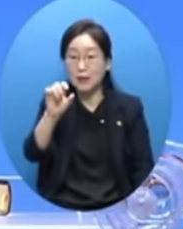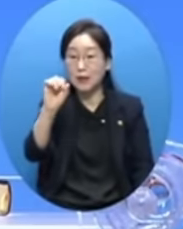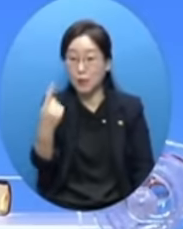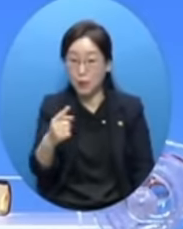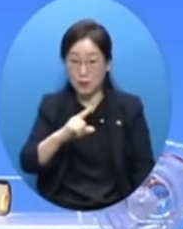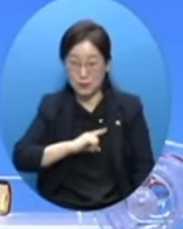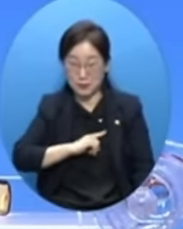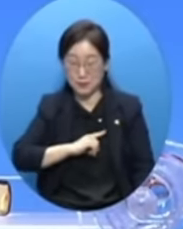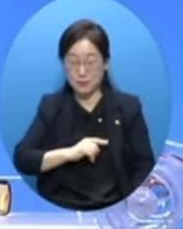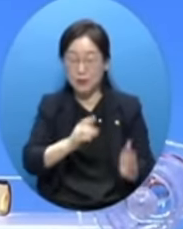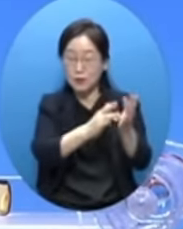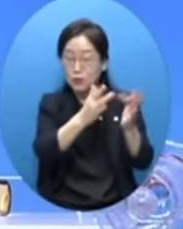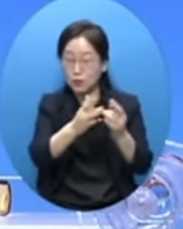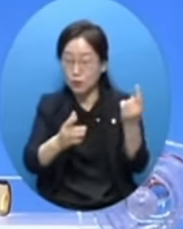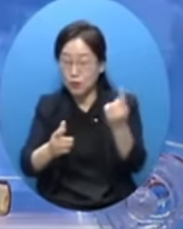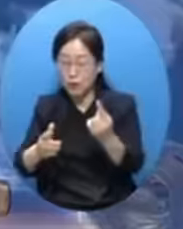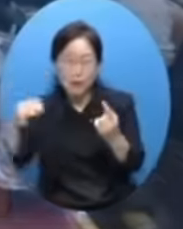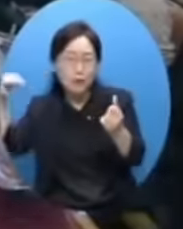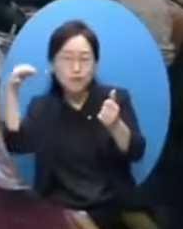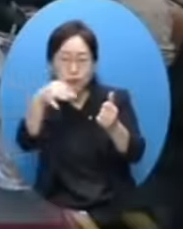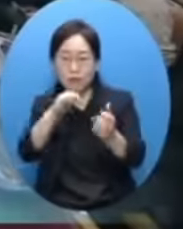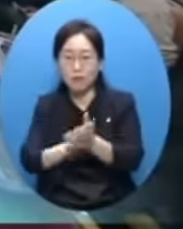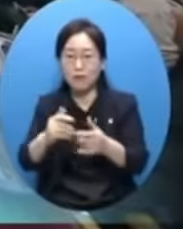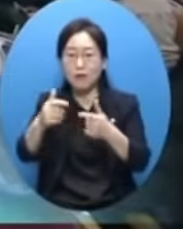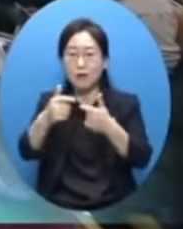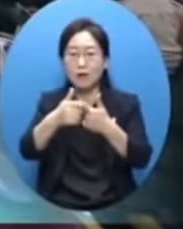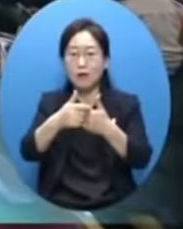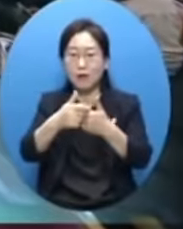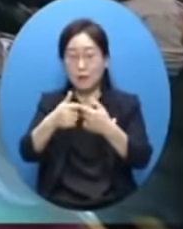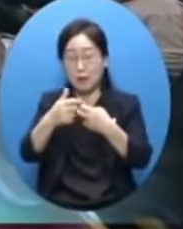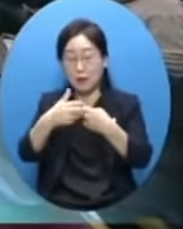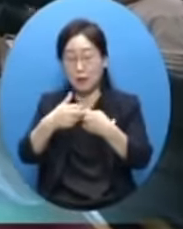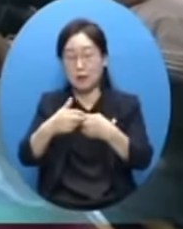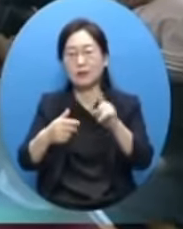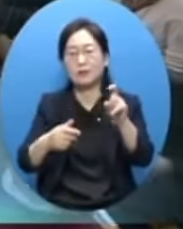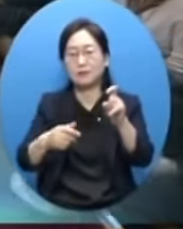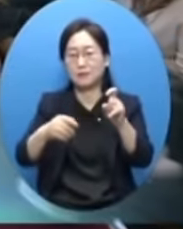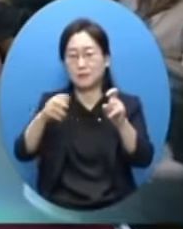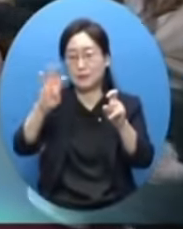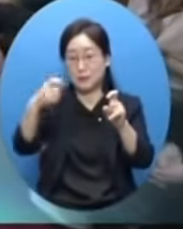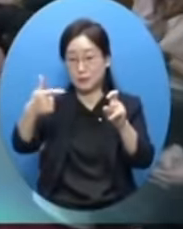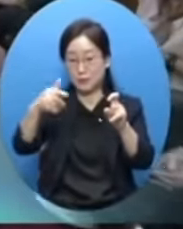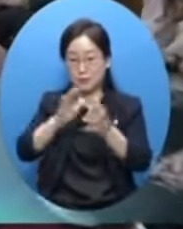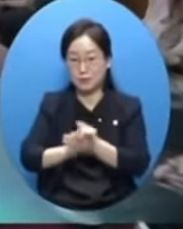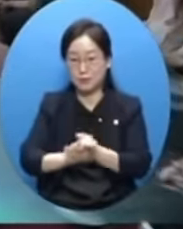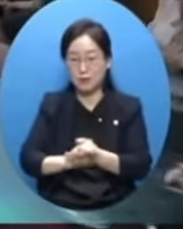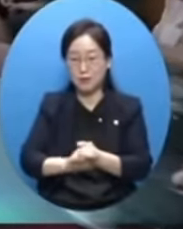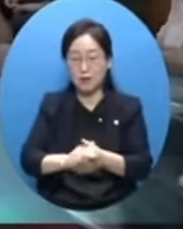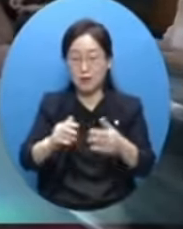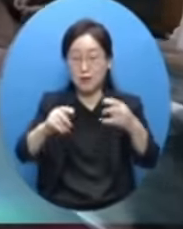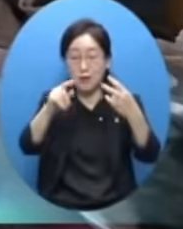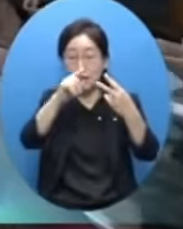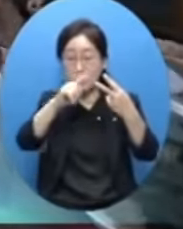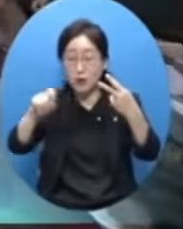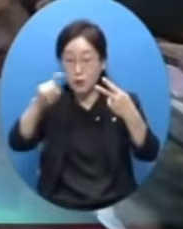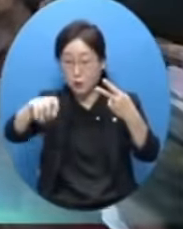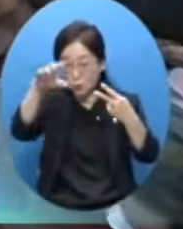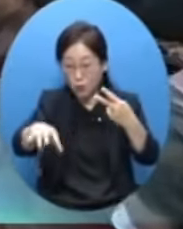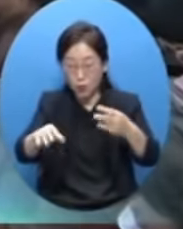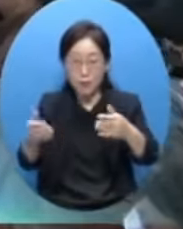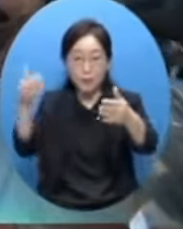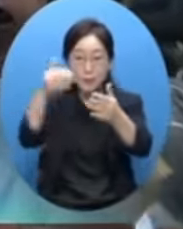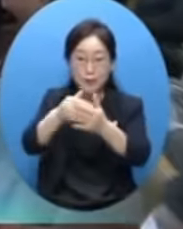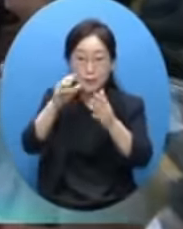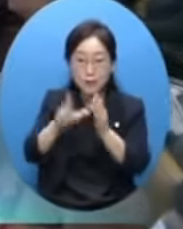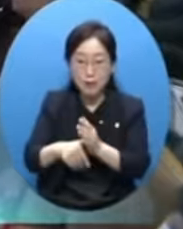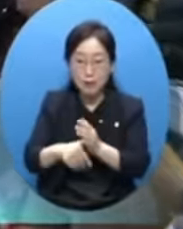소리를 듣고 부르짖었습니다. 마가복음 10장 46절 47절입니다. 그들이 여리고에 이르렀더니 예수께서 제자들과